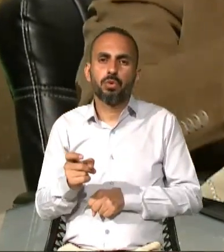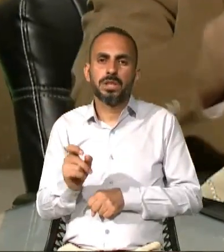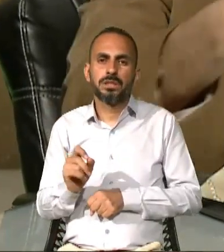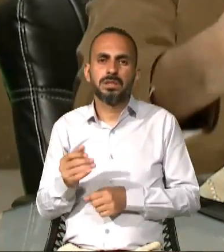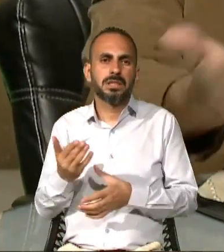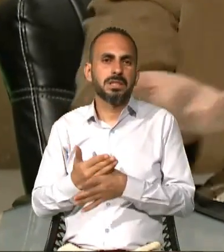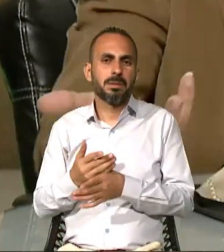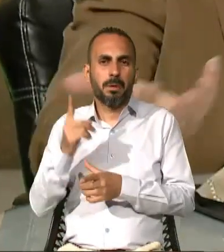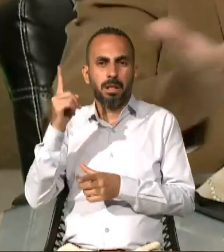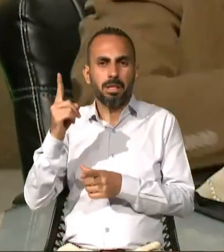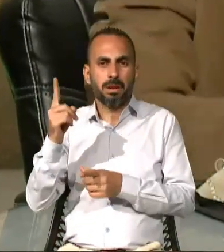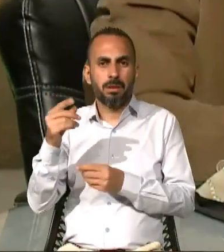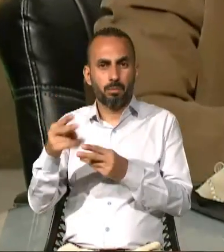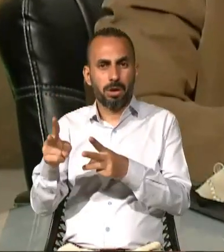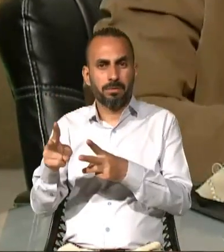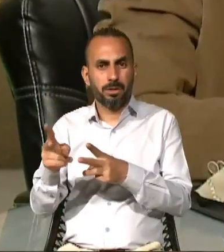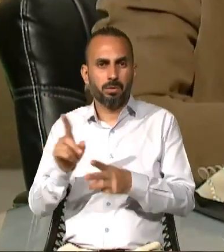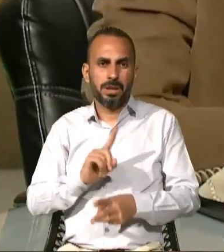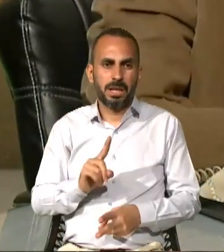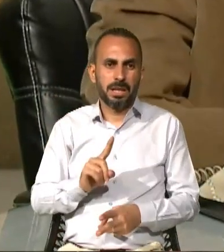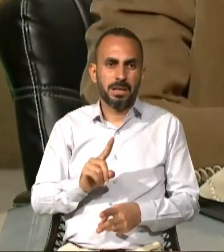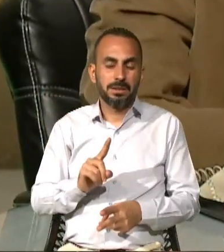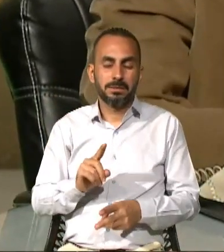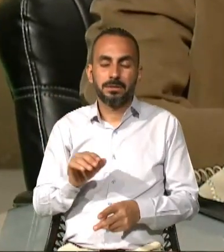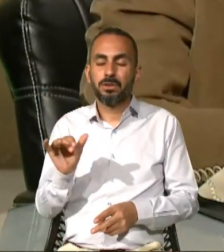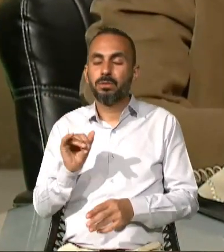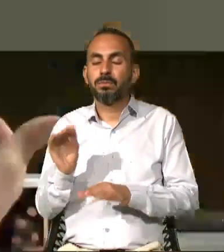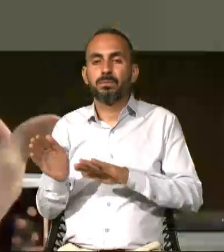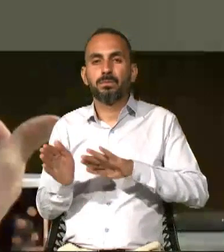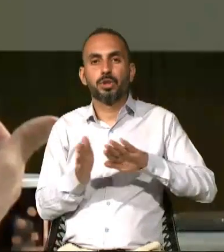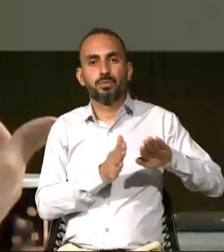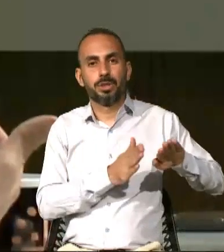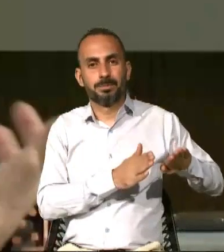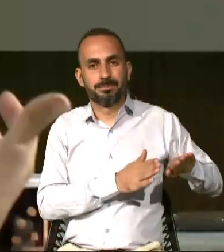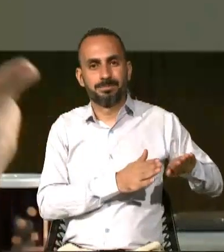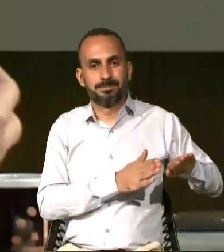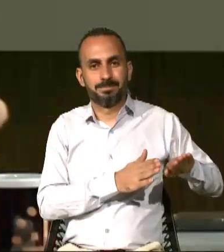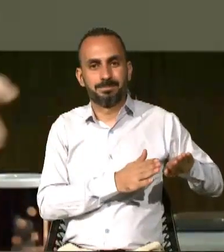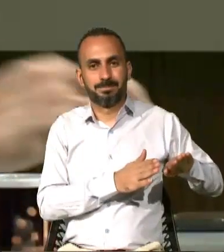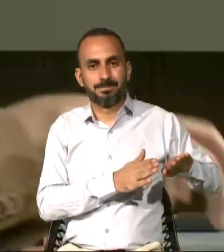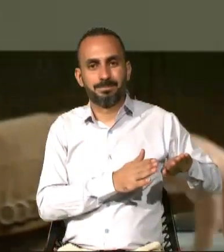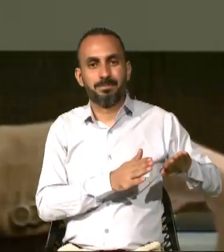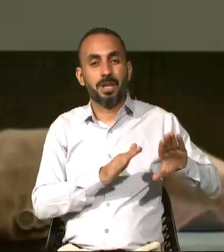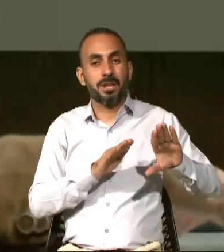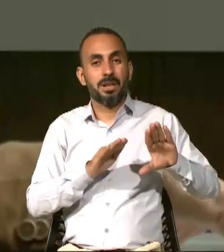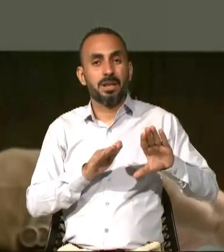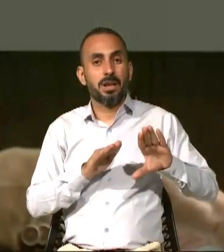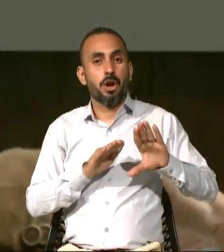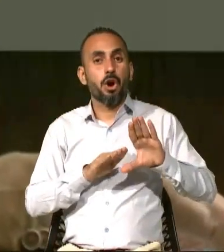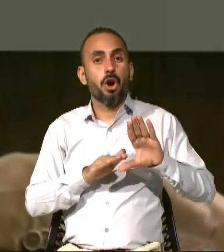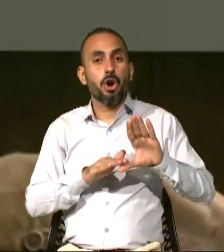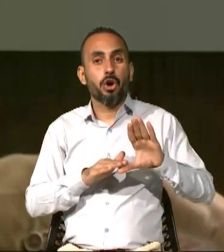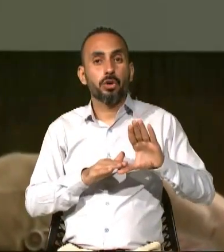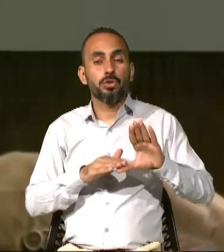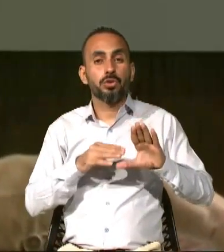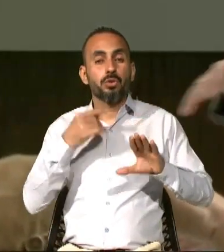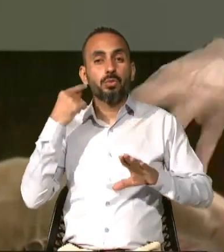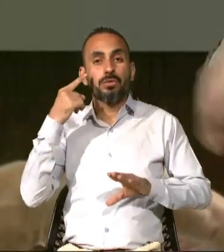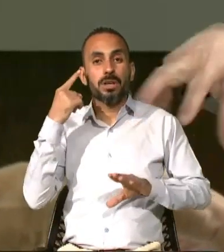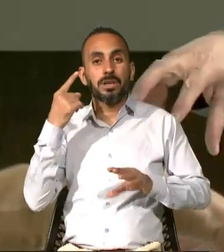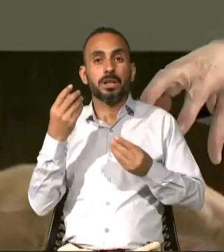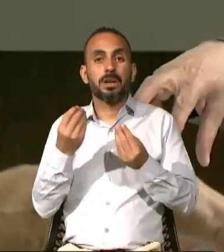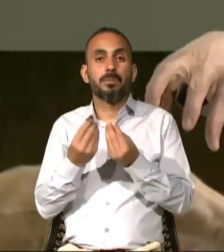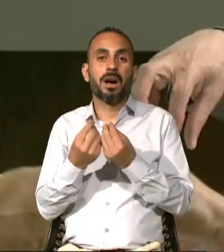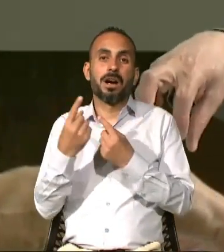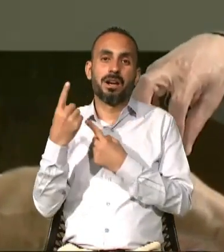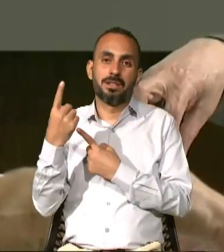منين. ادخل محضر الرب استمتع بيه. انشغل بالحته دي يعني يعني بدل ما انا انشغل بالاحداث لا انشغل